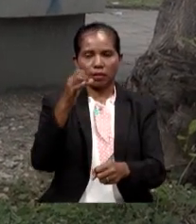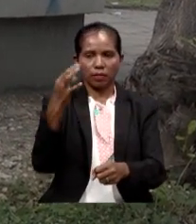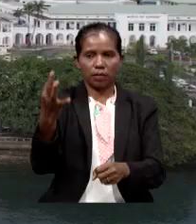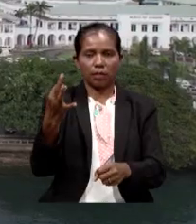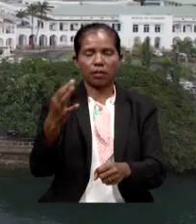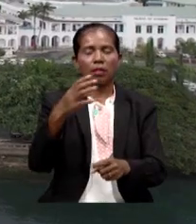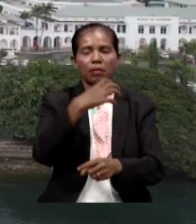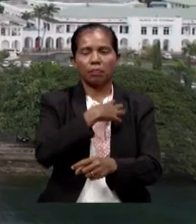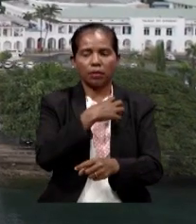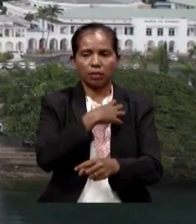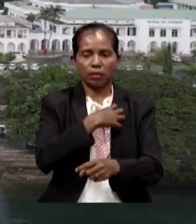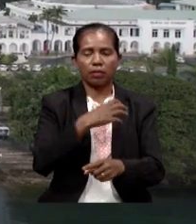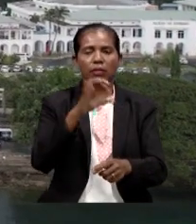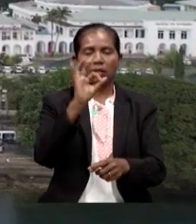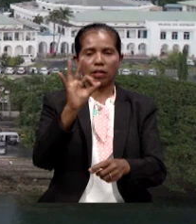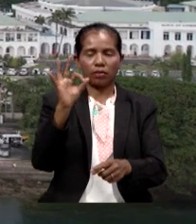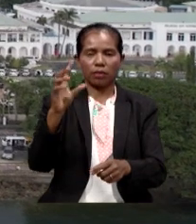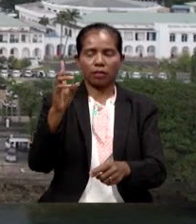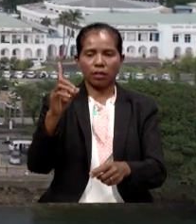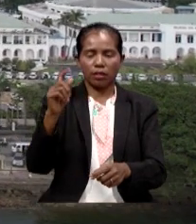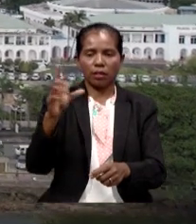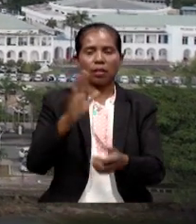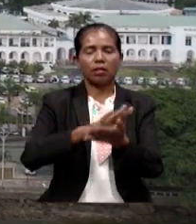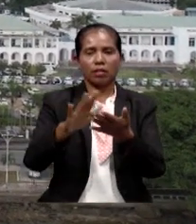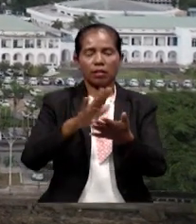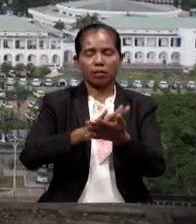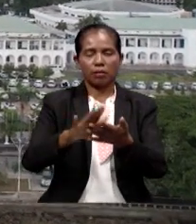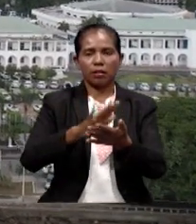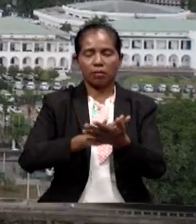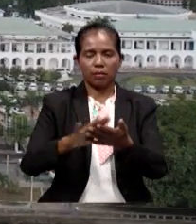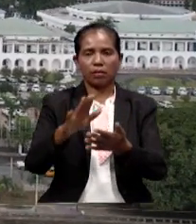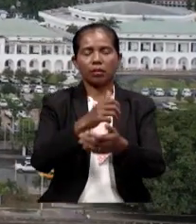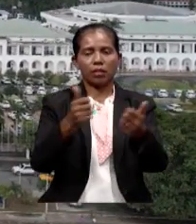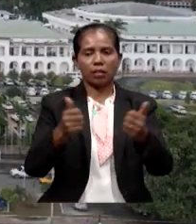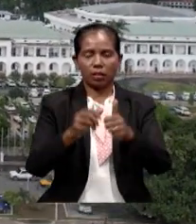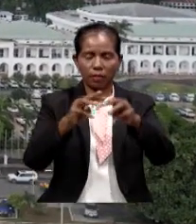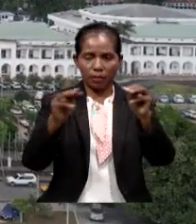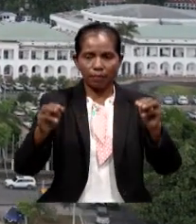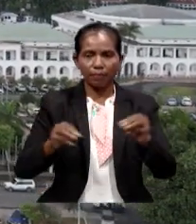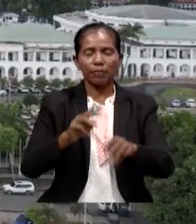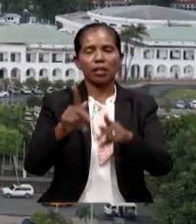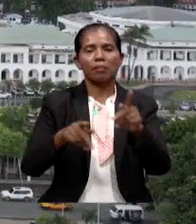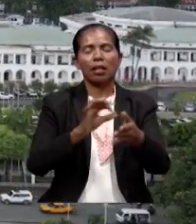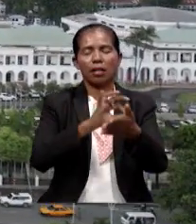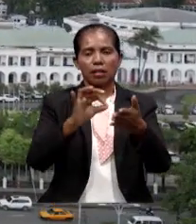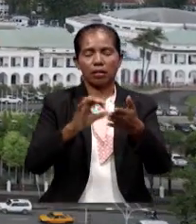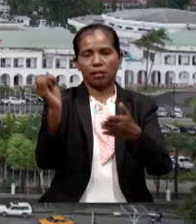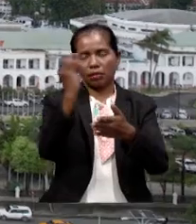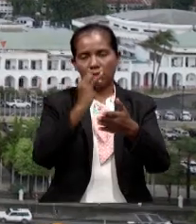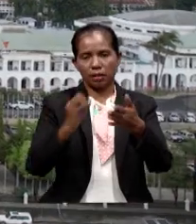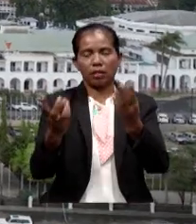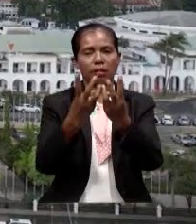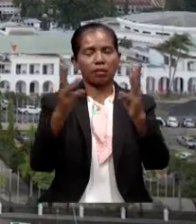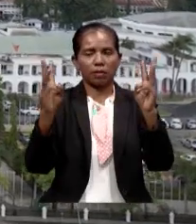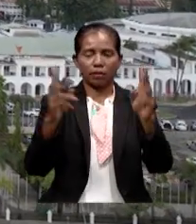komando peniteli no FF deteli halu limpeza hodi hamo simbolo arte marciais nebe ema hakerek no pinta iha paredi